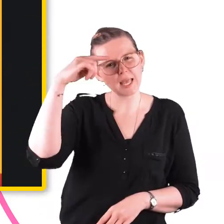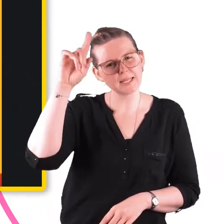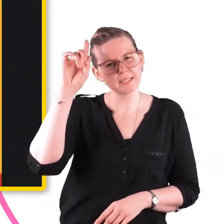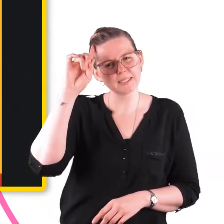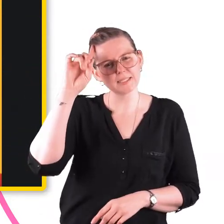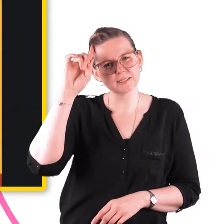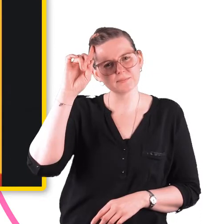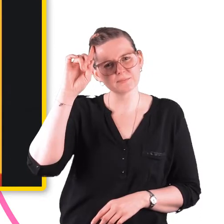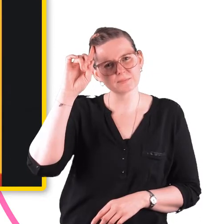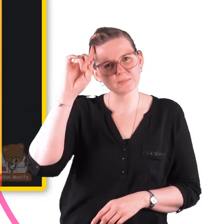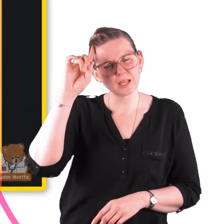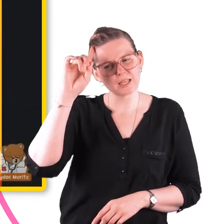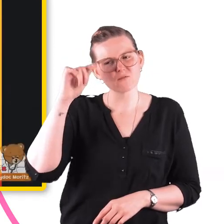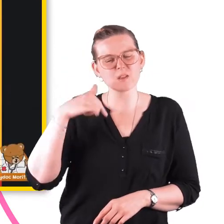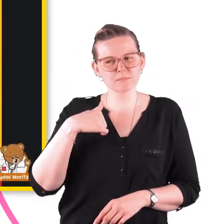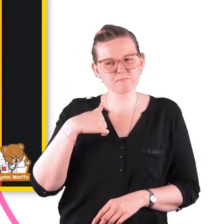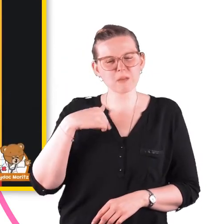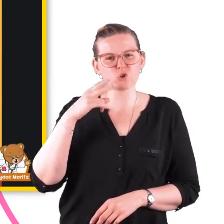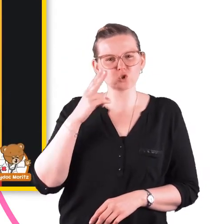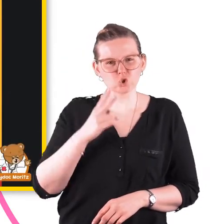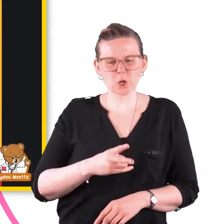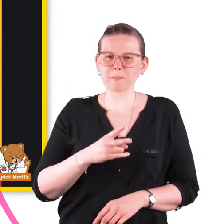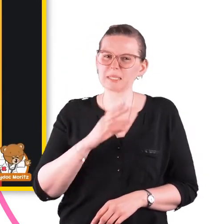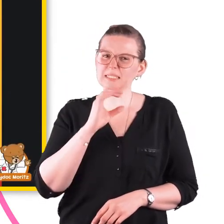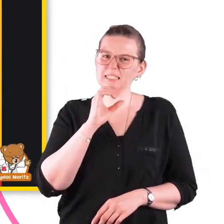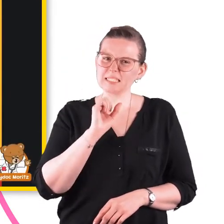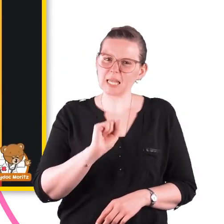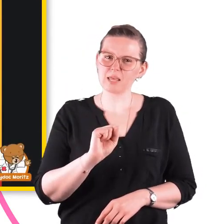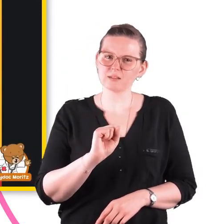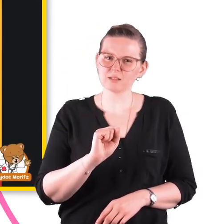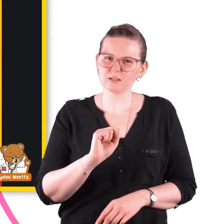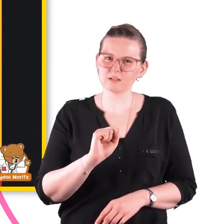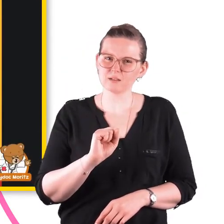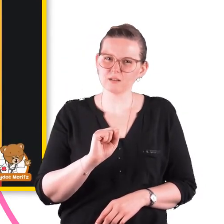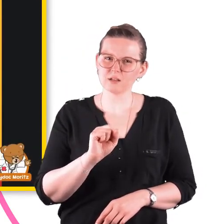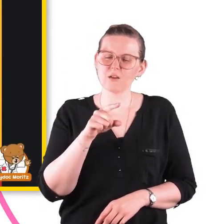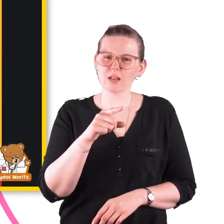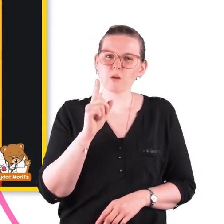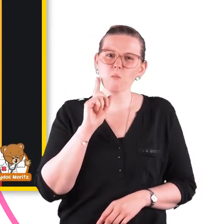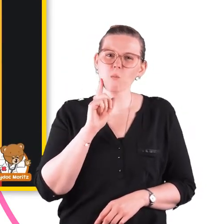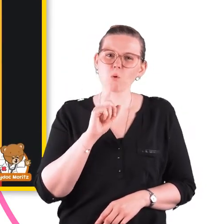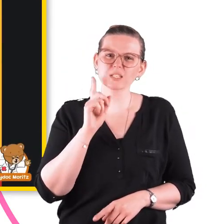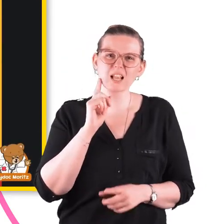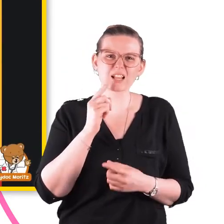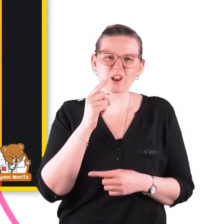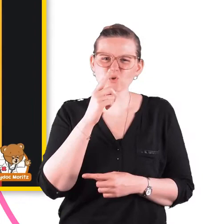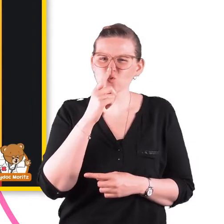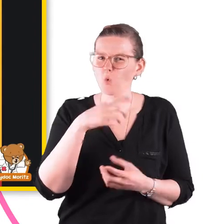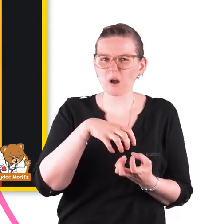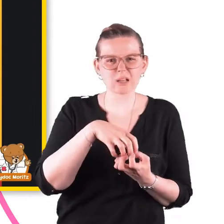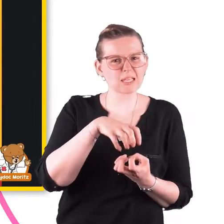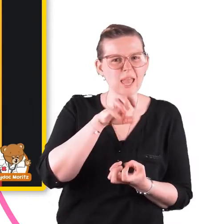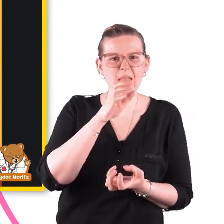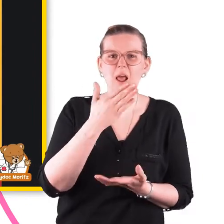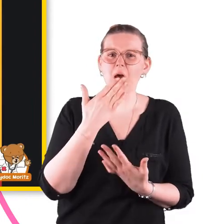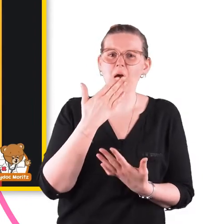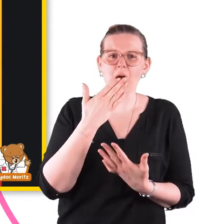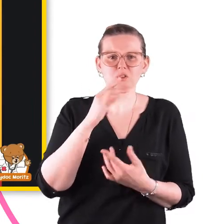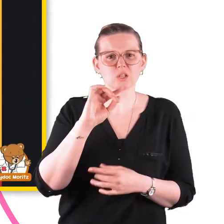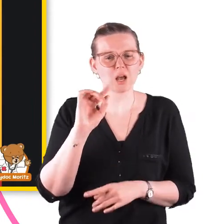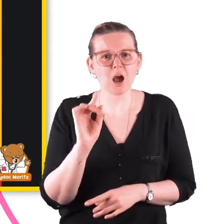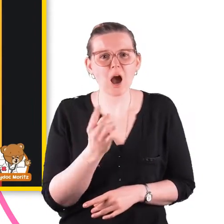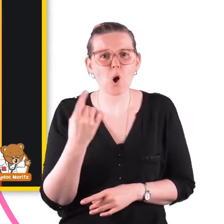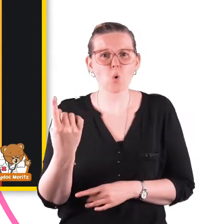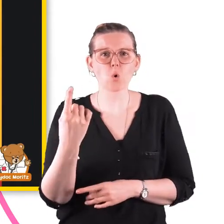Dr. Teddy, liege ich richtig, wenn die Ziege Linde ihren Muskelkater nicht nur vom Gähnen hat,